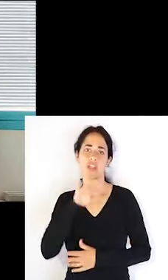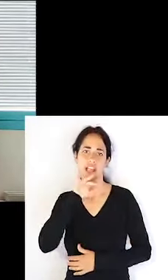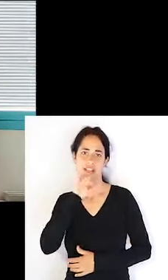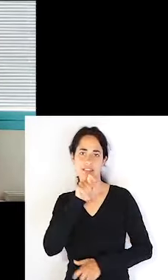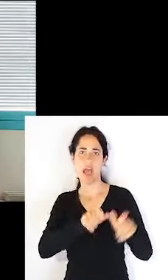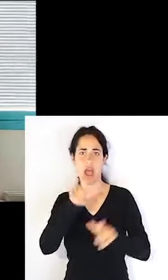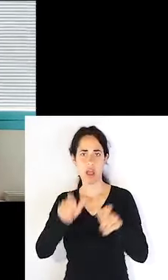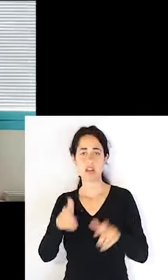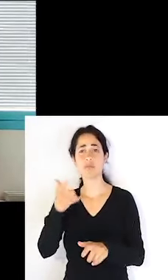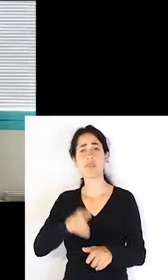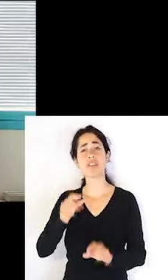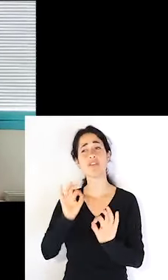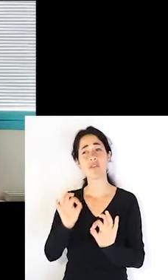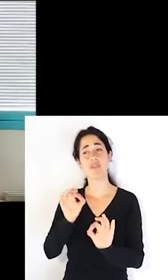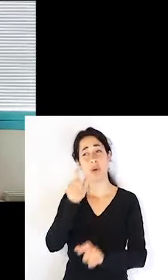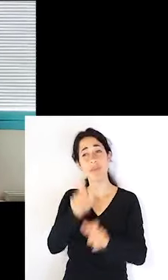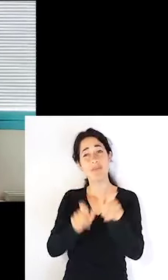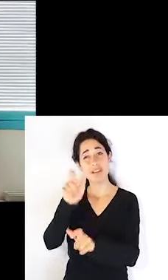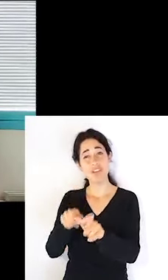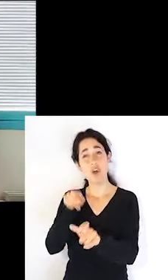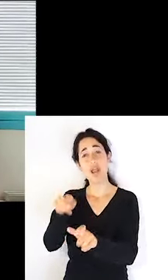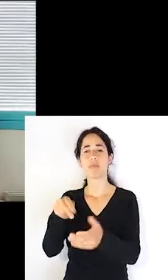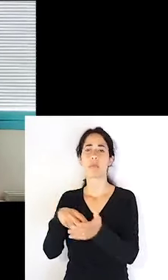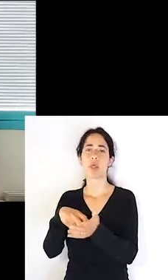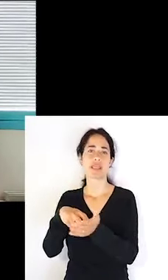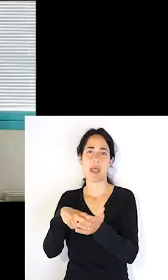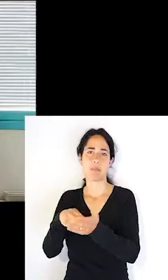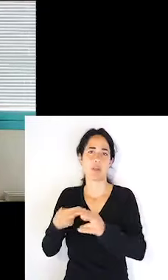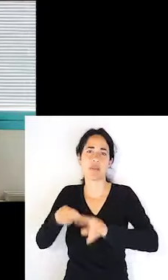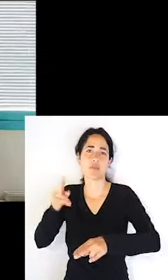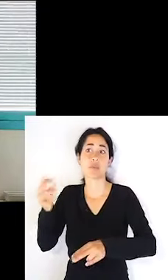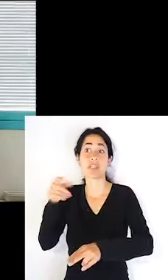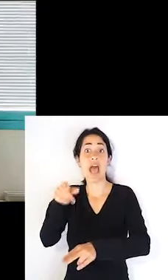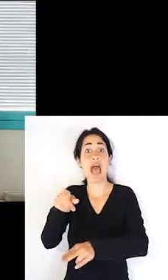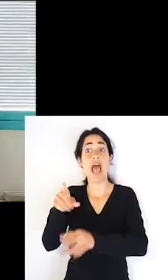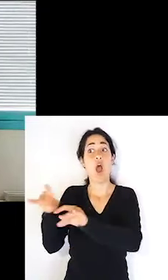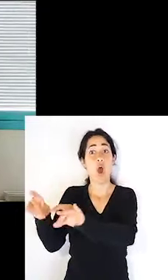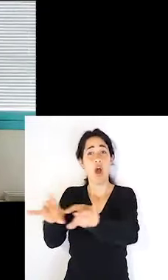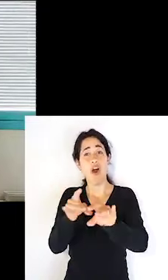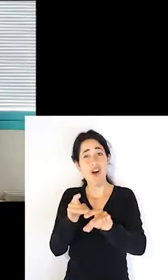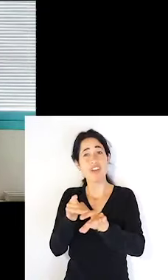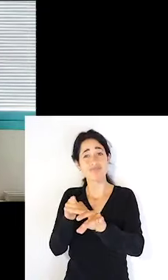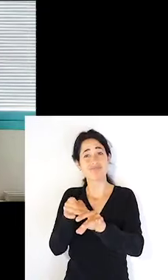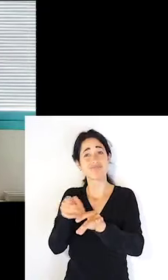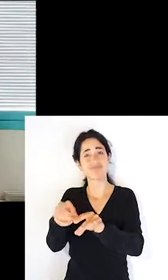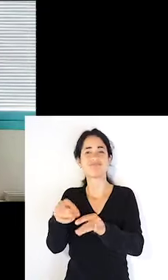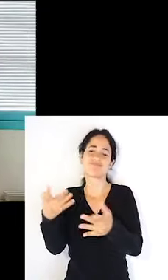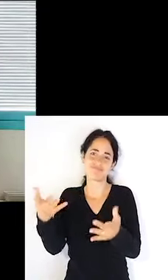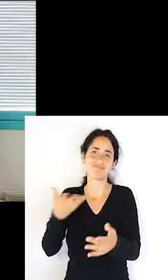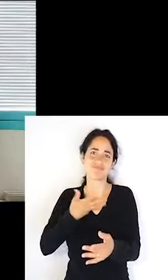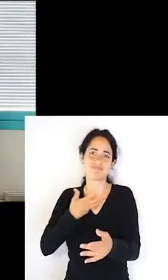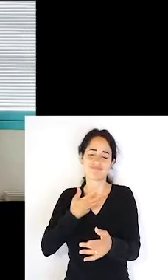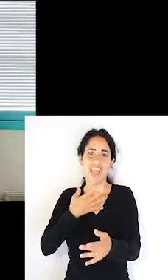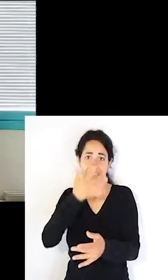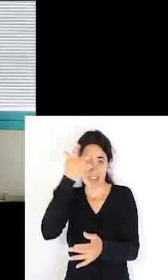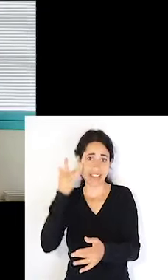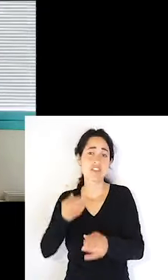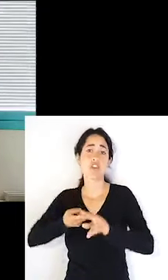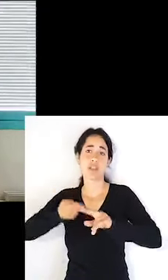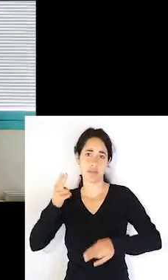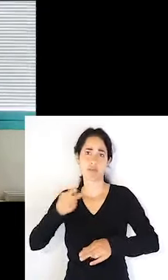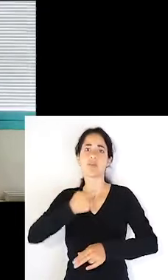persone ovviamente che nel caso dovessero riscontrare l'infezione hanno ovviamente maggiori vulnerabilità e